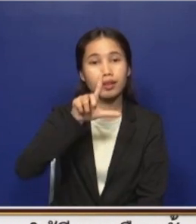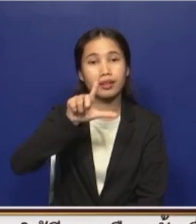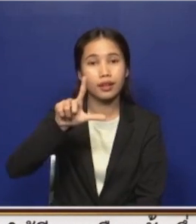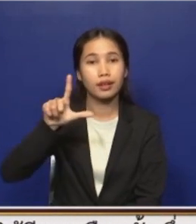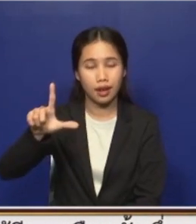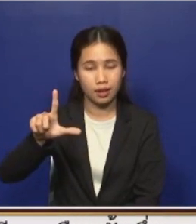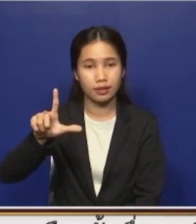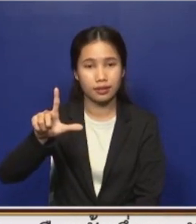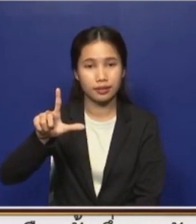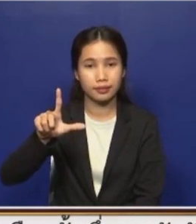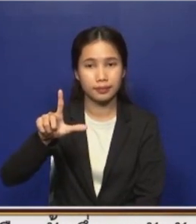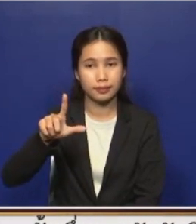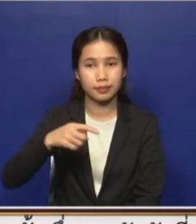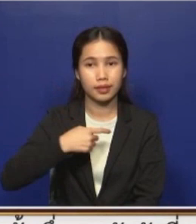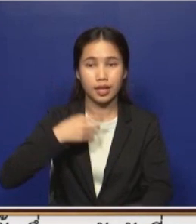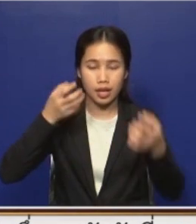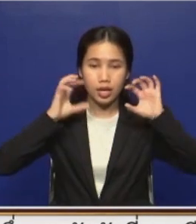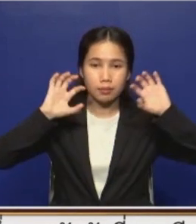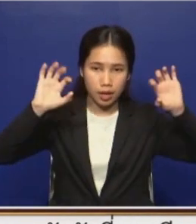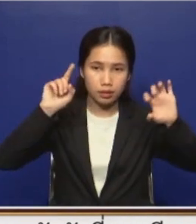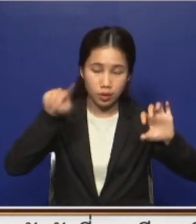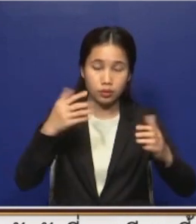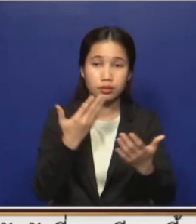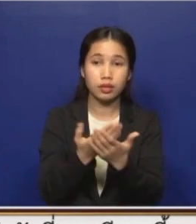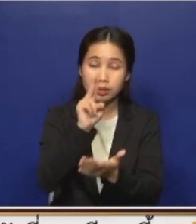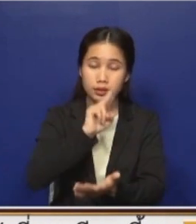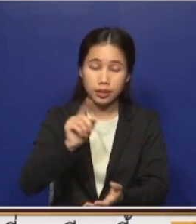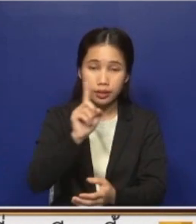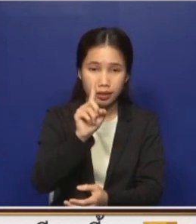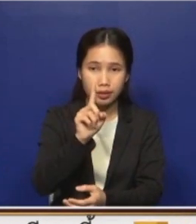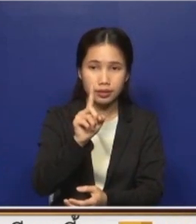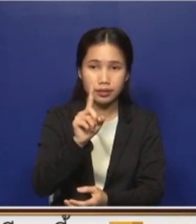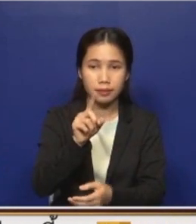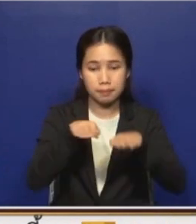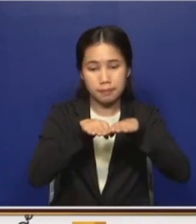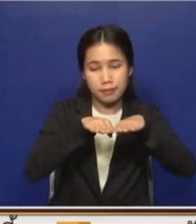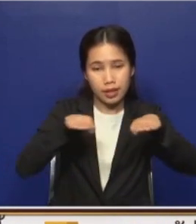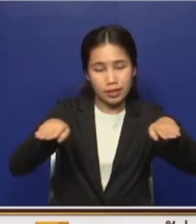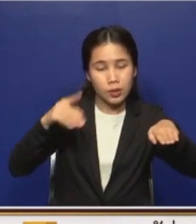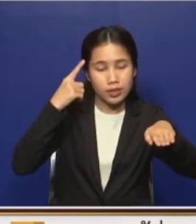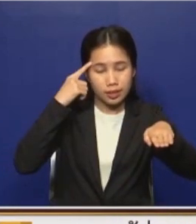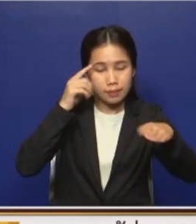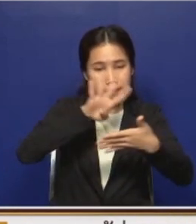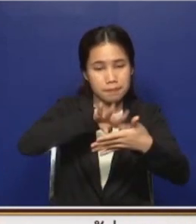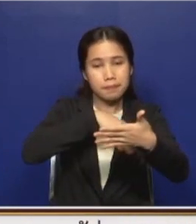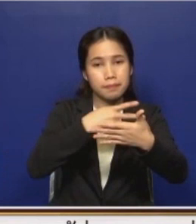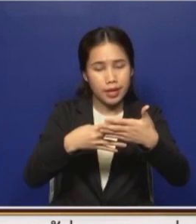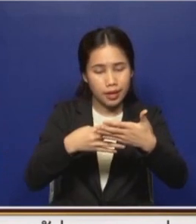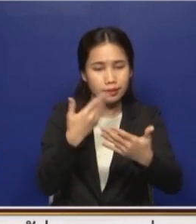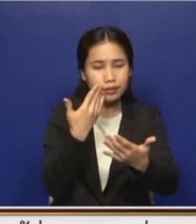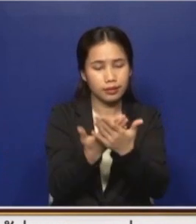สีเขียวอันสองฮะวันนี้ตรงๆนะมันไม่ใช่สีเขียวแล้วเพราะเราตั้งเป้าว่าจะเก็บราย